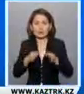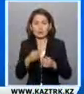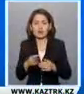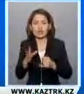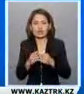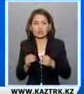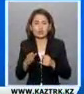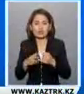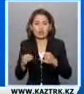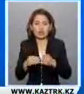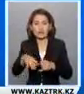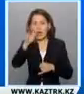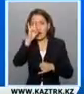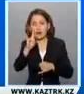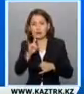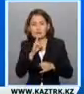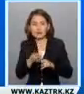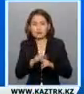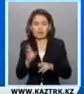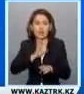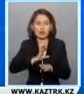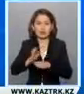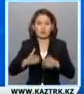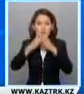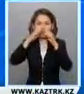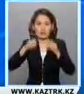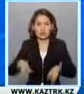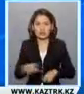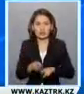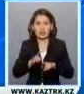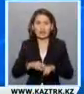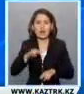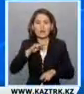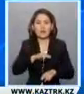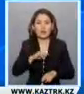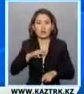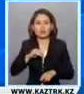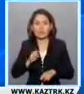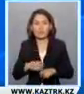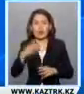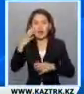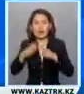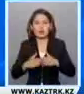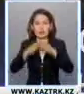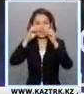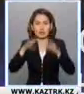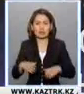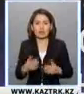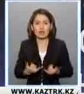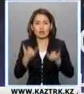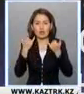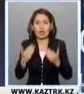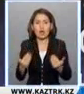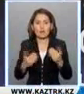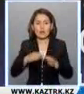жерден өзіміздің отандық мамандар басқарып отыр дейді қазғарыш ұлттық агенттігінің төрағасы Талғат Мұсабаев. Халықаралық ғарышкерлер күніне орай